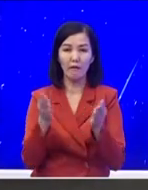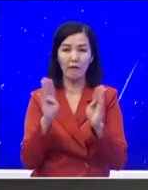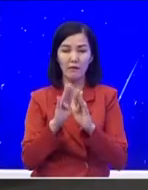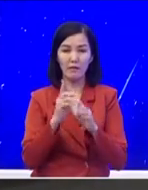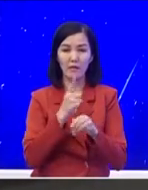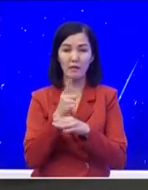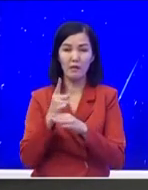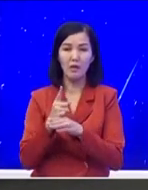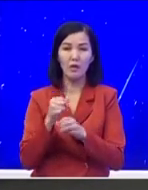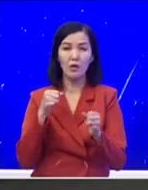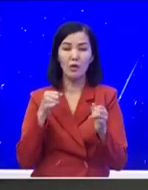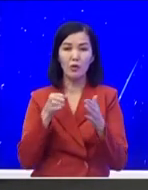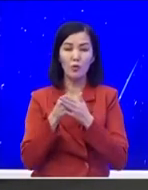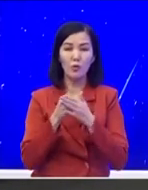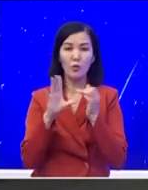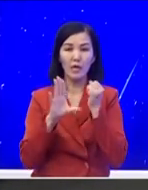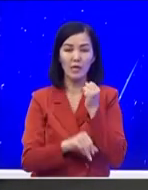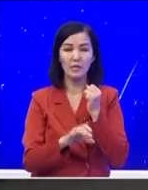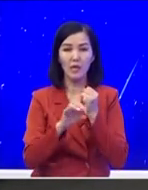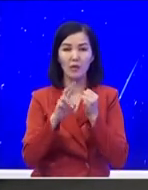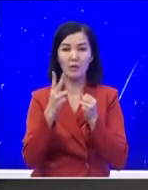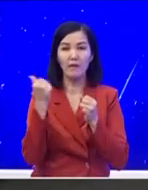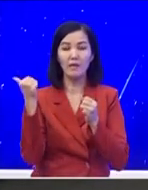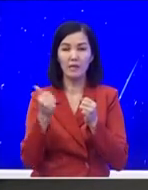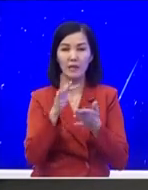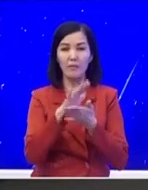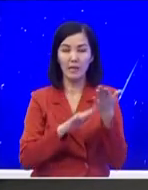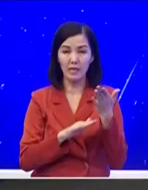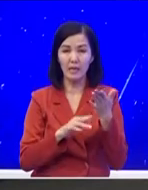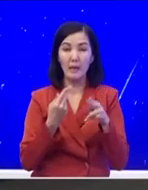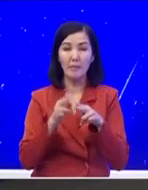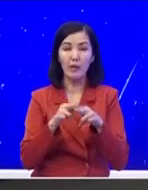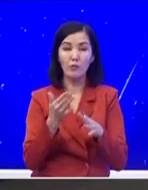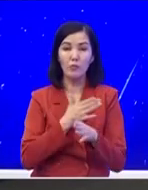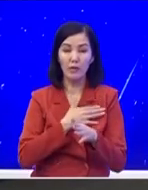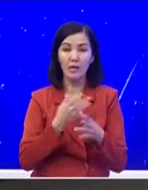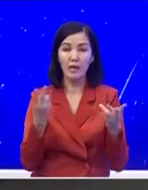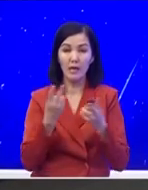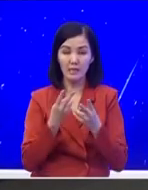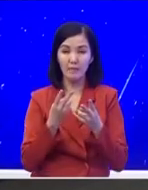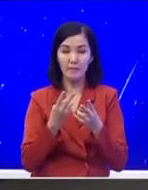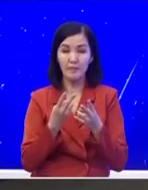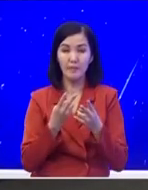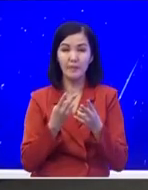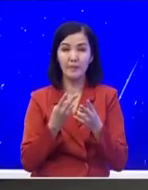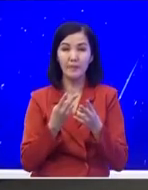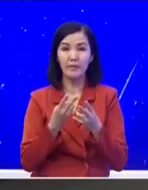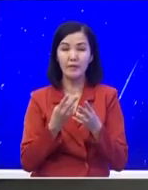тем более до конца июля будет еще продлили на 2 недели. И поэтому мы хотим как бы